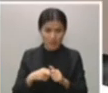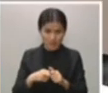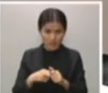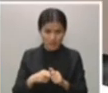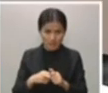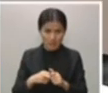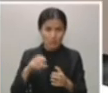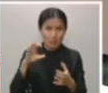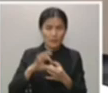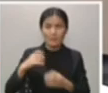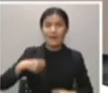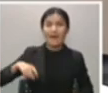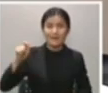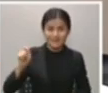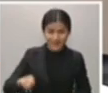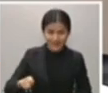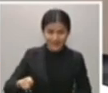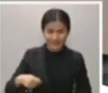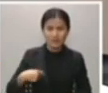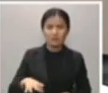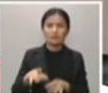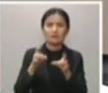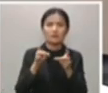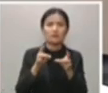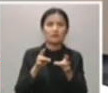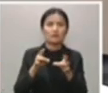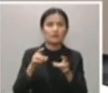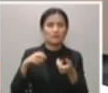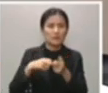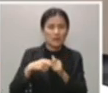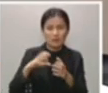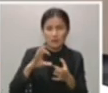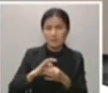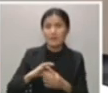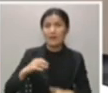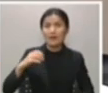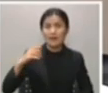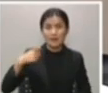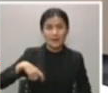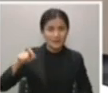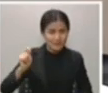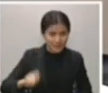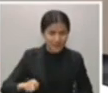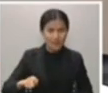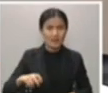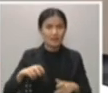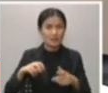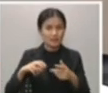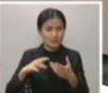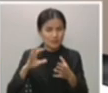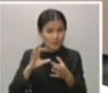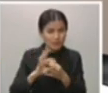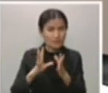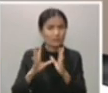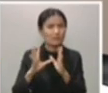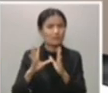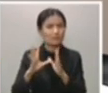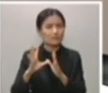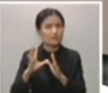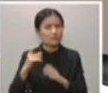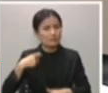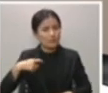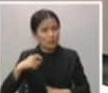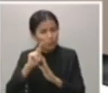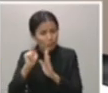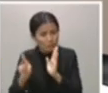องมือกันแกล้งกดดันบุคคลบางกลุ่มเพื่อให้เกิดประโยชน์ต่อพวกท่านโดยไม่ได้คำนึงเลย